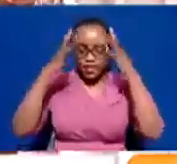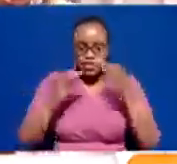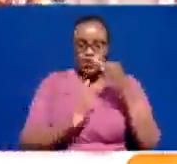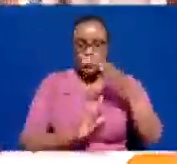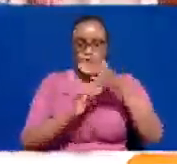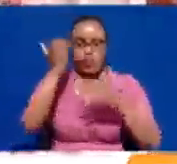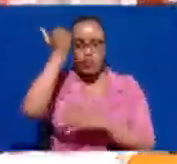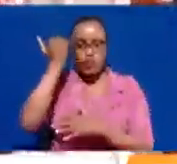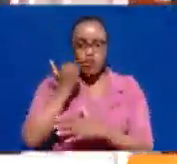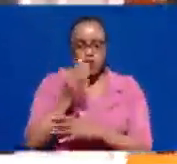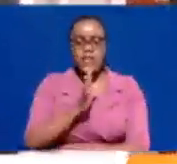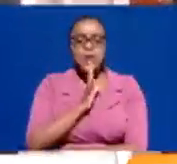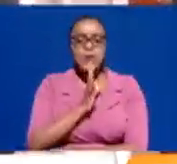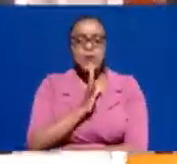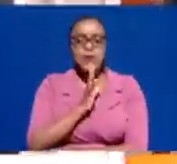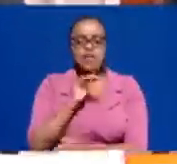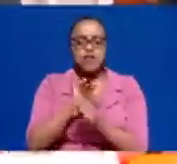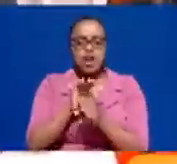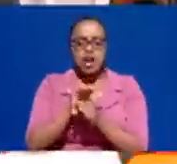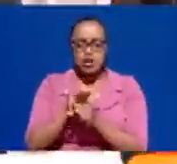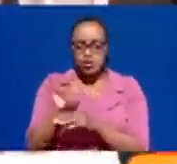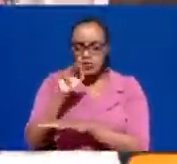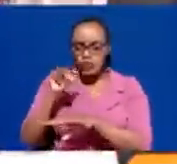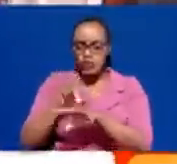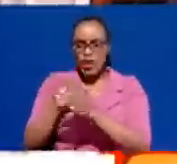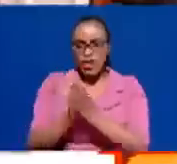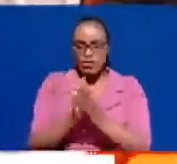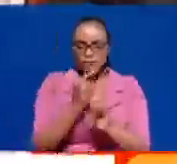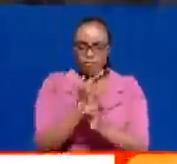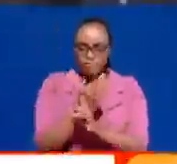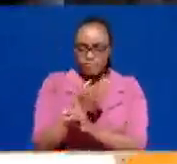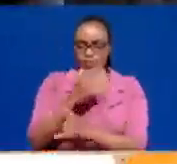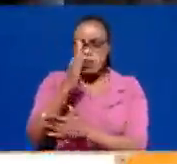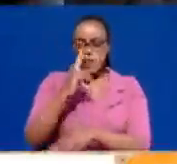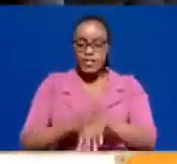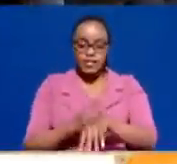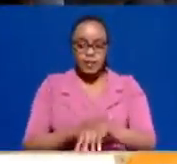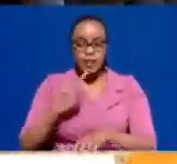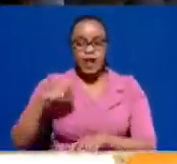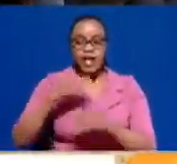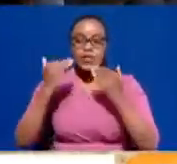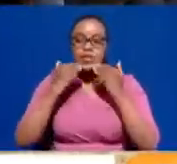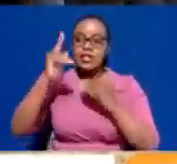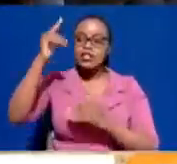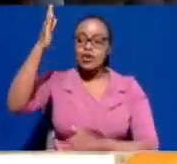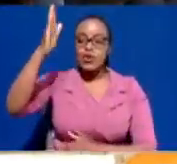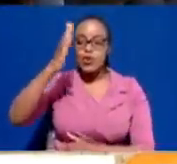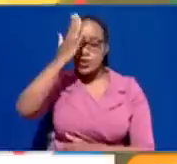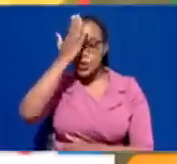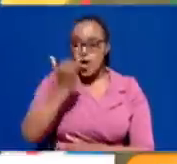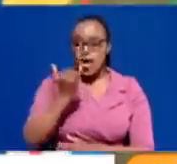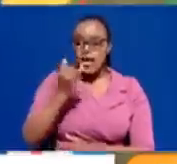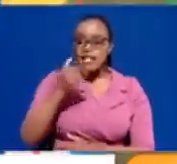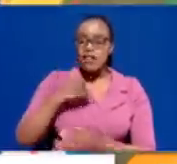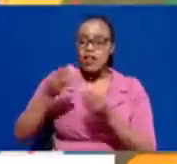ya upeo kwa hotuba iliyojaa utaifa na vijembe kwa wakati mmoja. Tunamshukuru Mungu kwa sababu